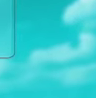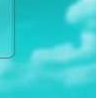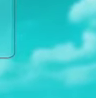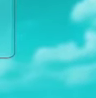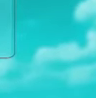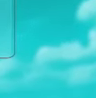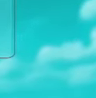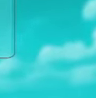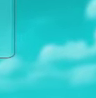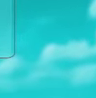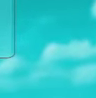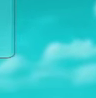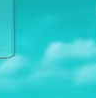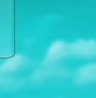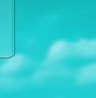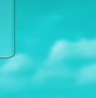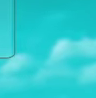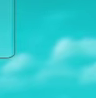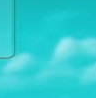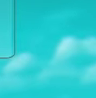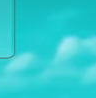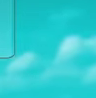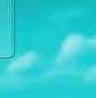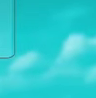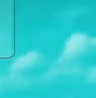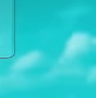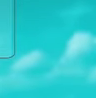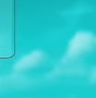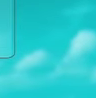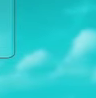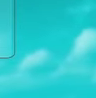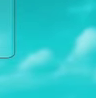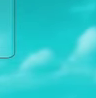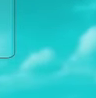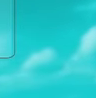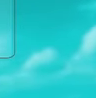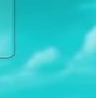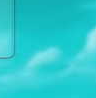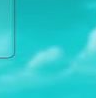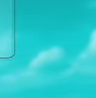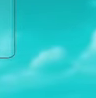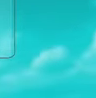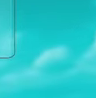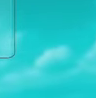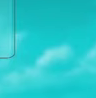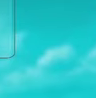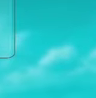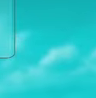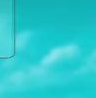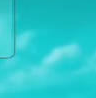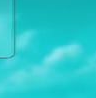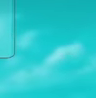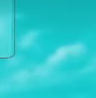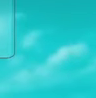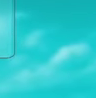Қазалыда ауа температурасы күндіз 13 градус жылы, түнде 4 градус суық. Байқоңыр қаласында күндіз 14 градус жылы, түнде